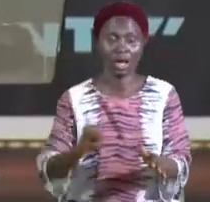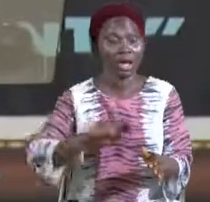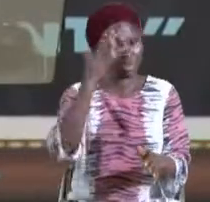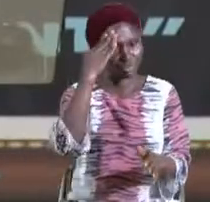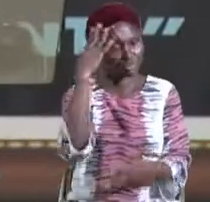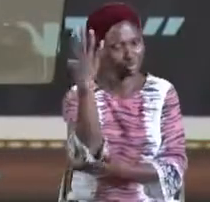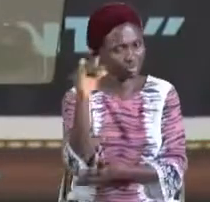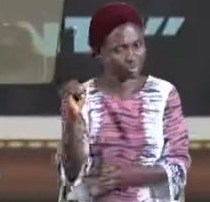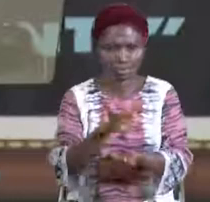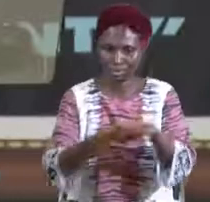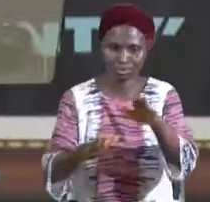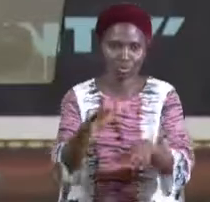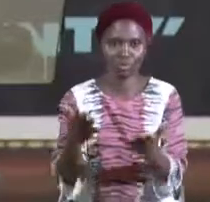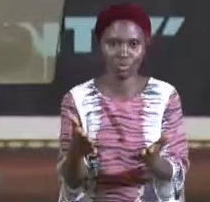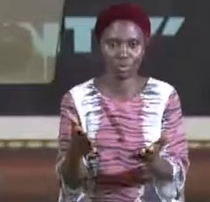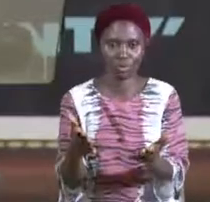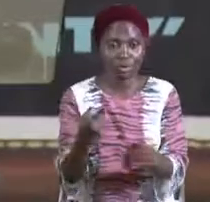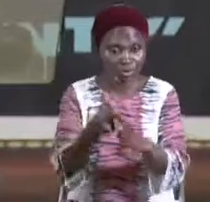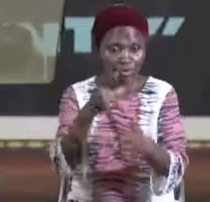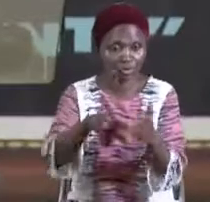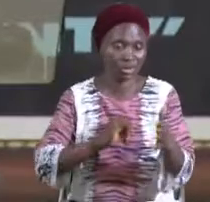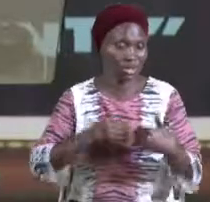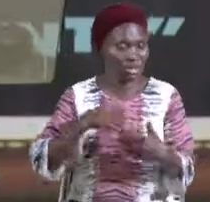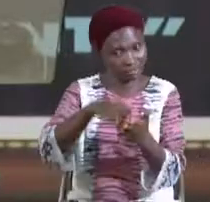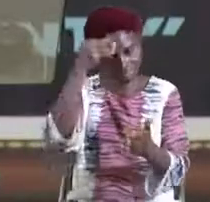arbres ne marchent pas, hein, de ce que j'ai appris. Mais